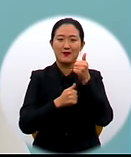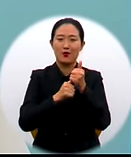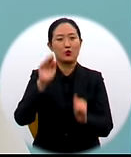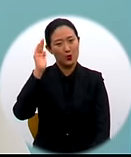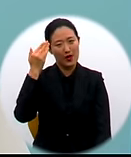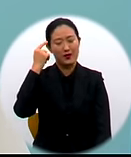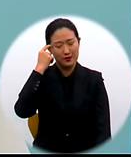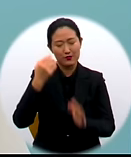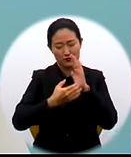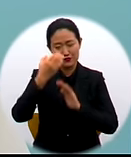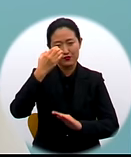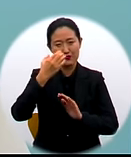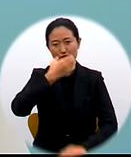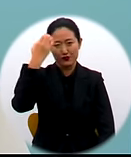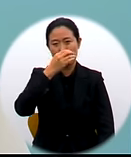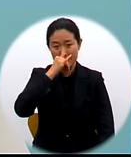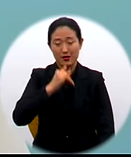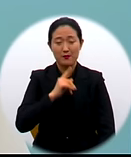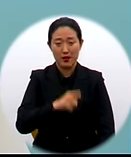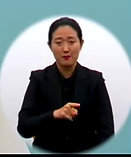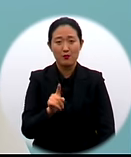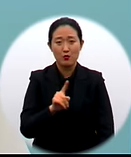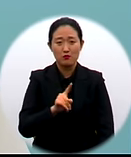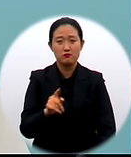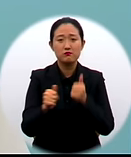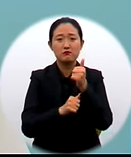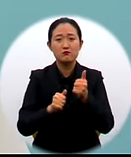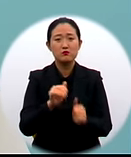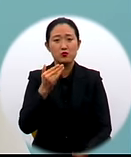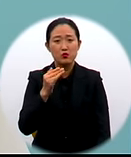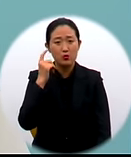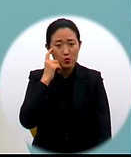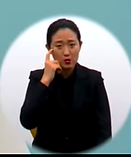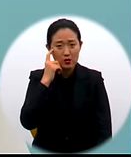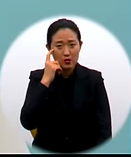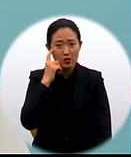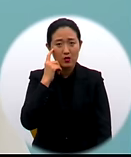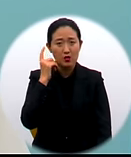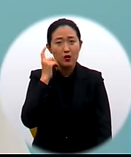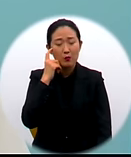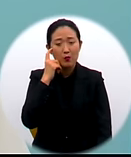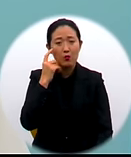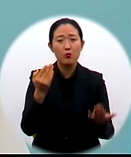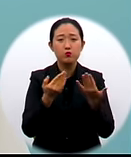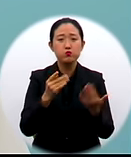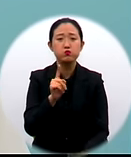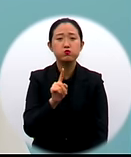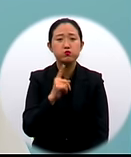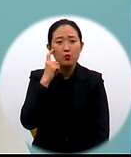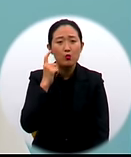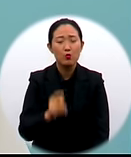임원이 될래? 라고 했어요. 그러면 뭐라고 질문하시겠어요? 당연히 애가 임원이 된다고 하면 이렇게 물어보겠죠. 너 뭐 해서 임원이